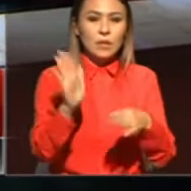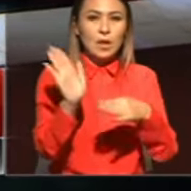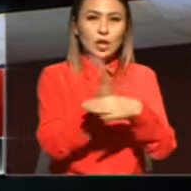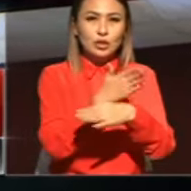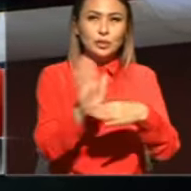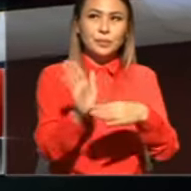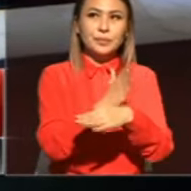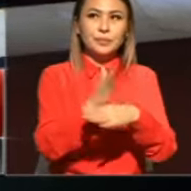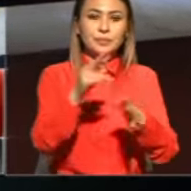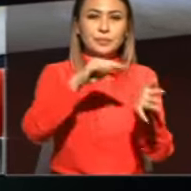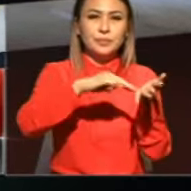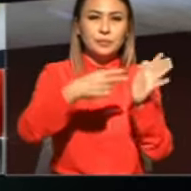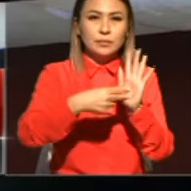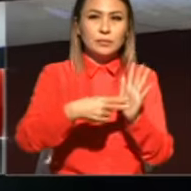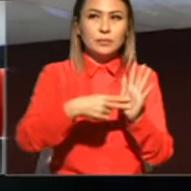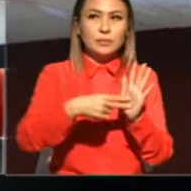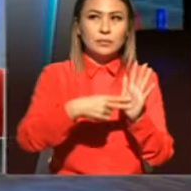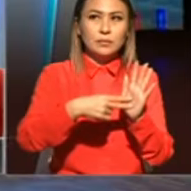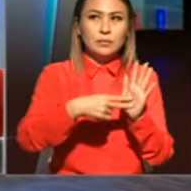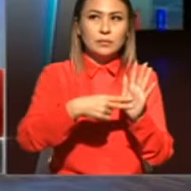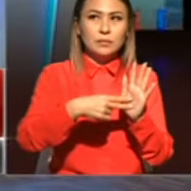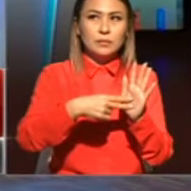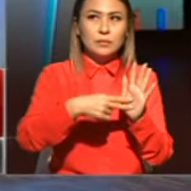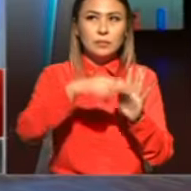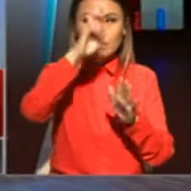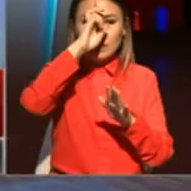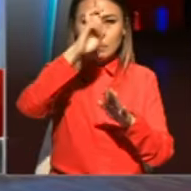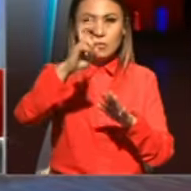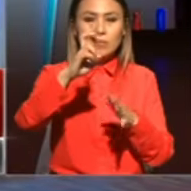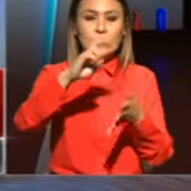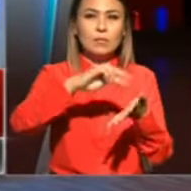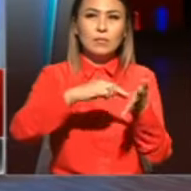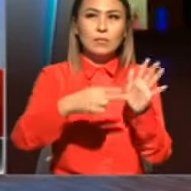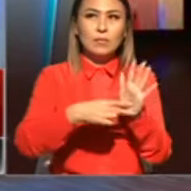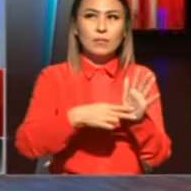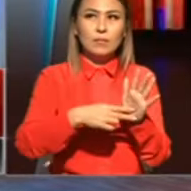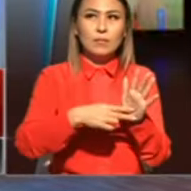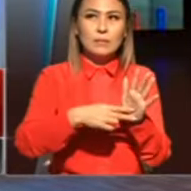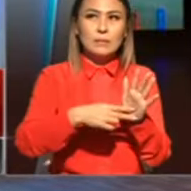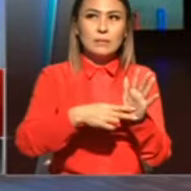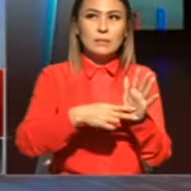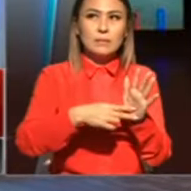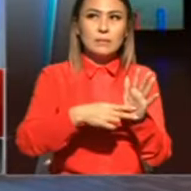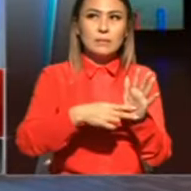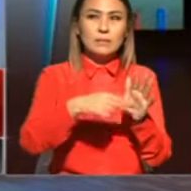енді жекелеген жобаларға, үкіметтің жобаларына әр біреуіне